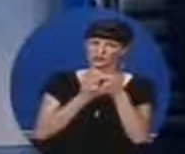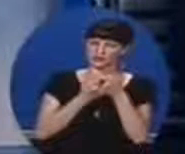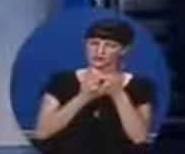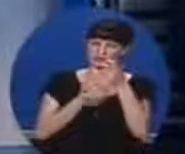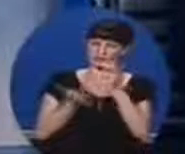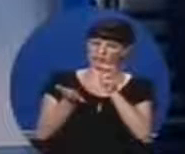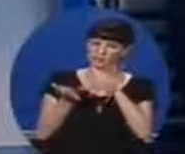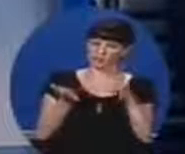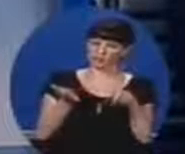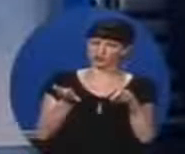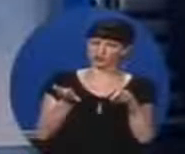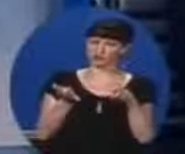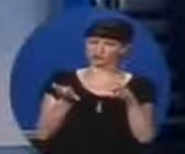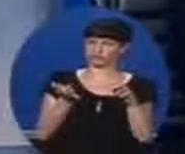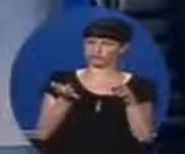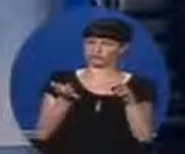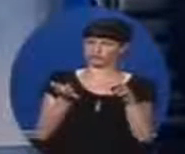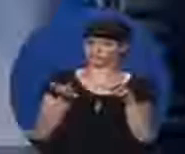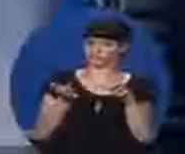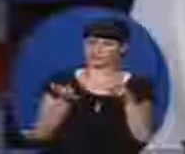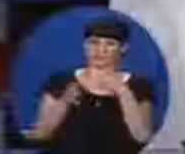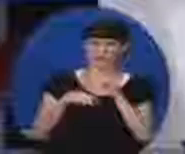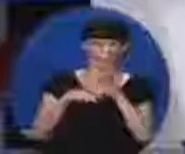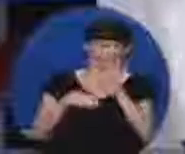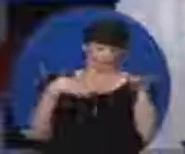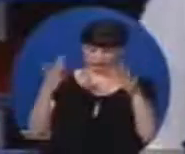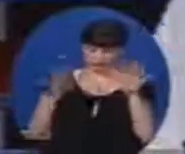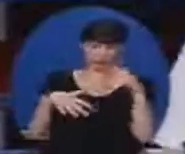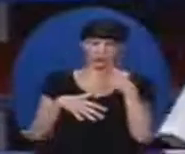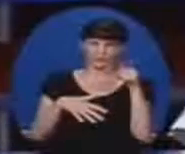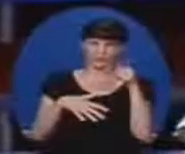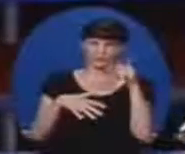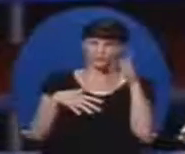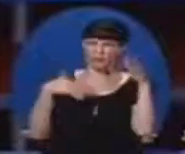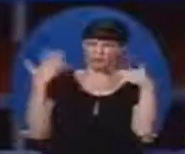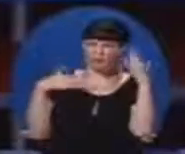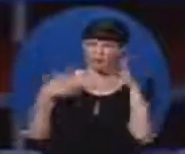בין התמונות שהיו בארץ לבין ההודעה היום? שברונו שטיין אתה מתכוון. כן, ברונו שטיין. אני